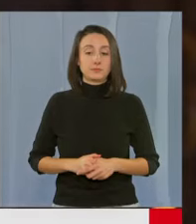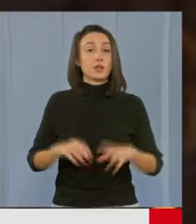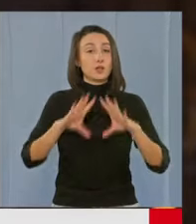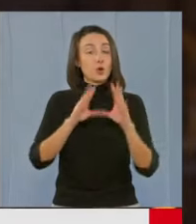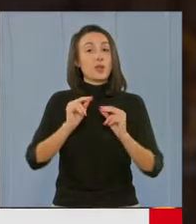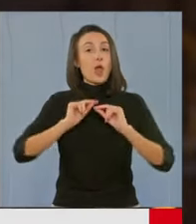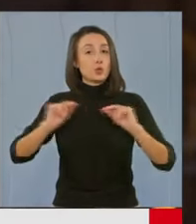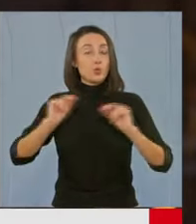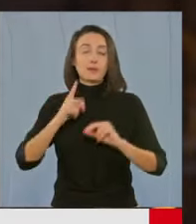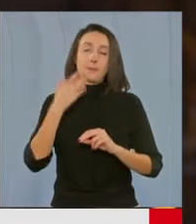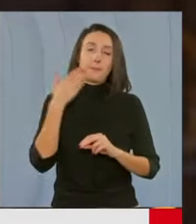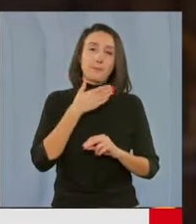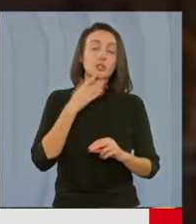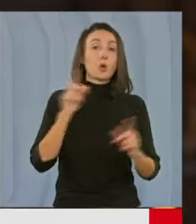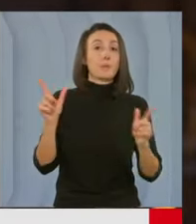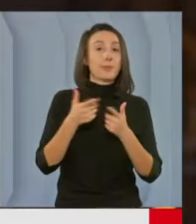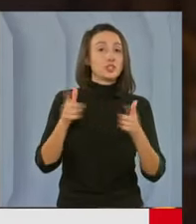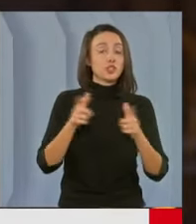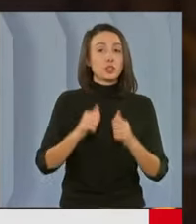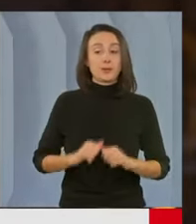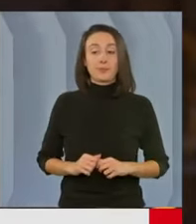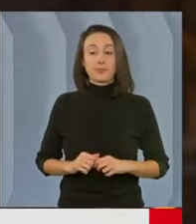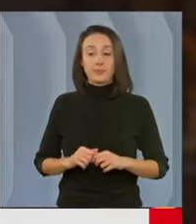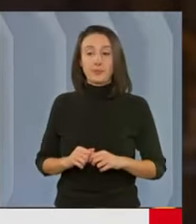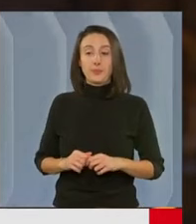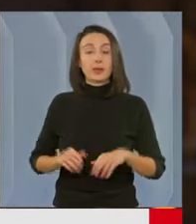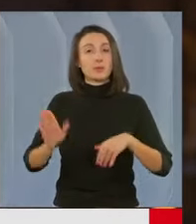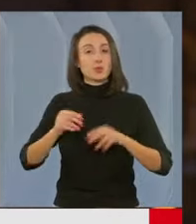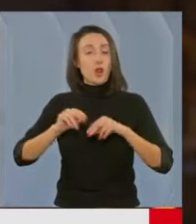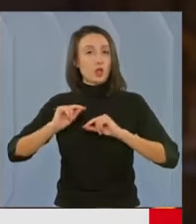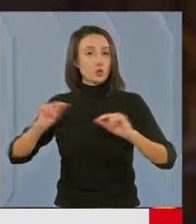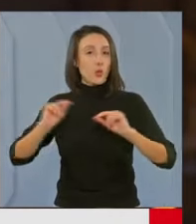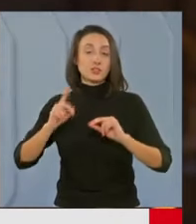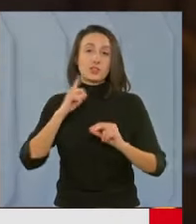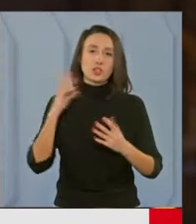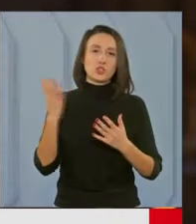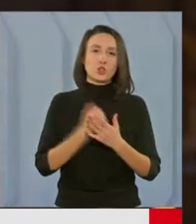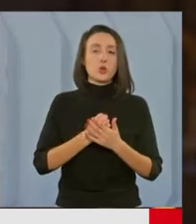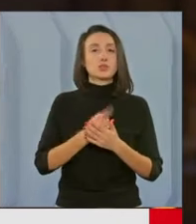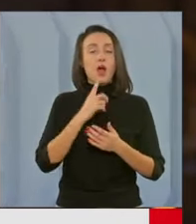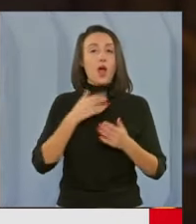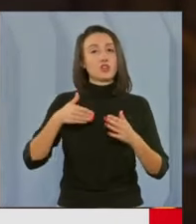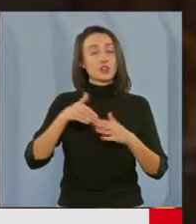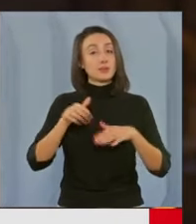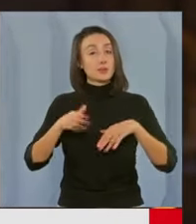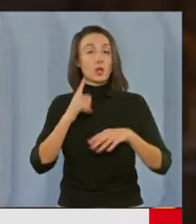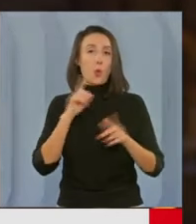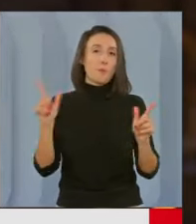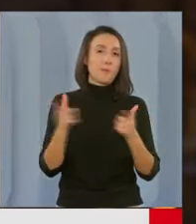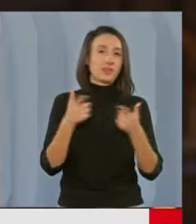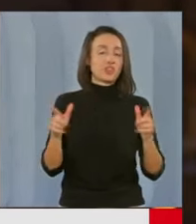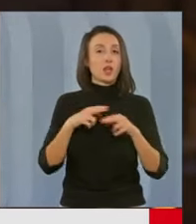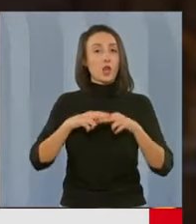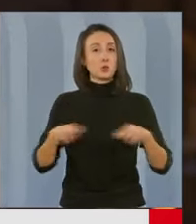România educată merită câte o petrecere din când în când. Ministrul Educației Ligia Deca și-a scos subalternii din minister la un chef